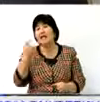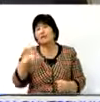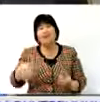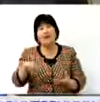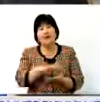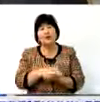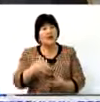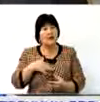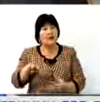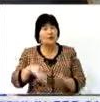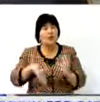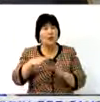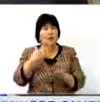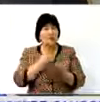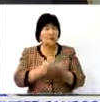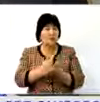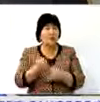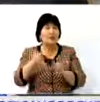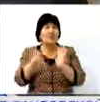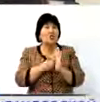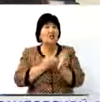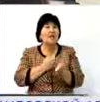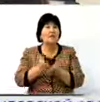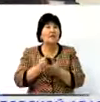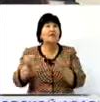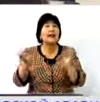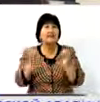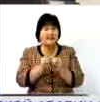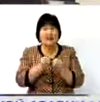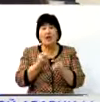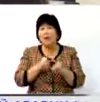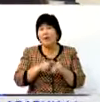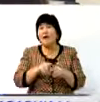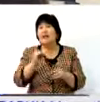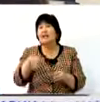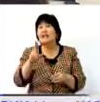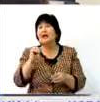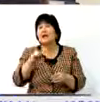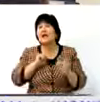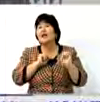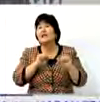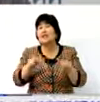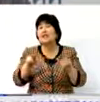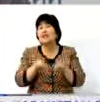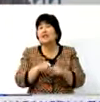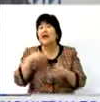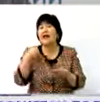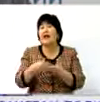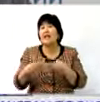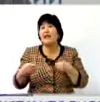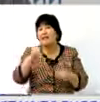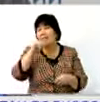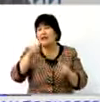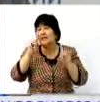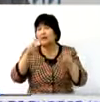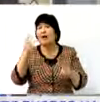союза. Наша страна улучшила свои позиции по 6 направлениям из 10. Так, по индикатору защита миноритарных инвесторов Казахстан